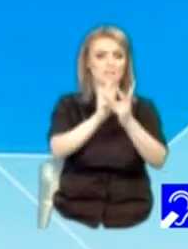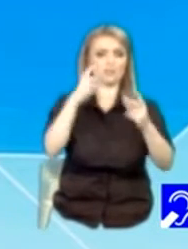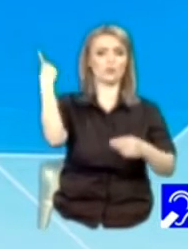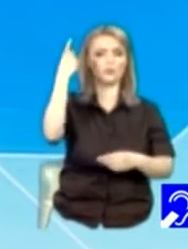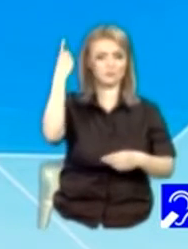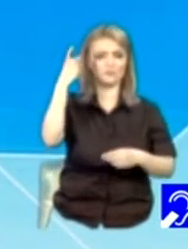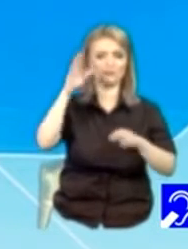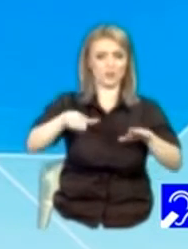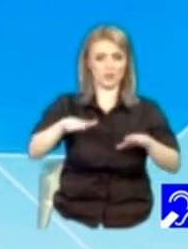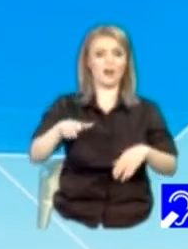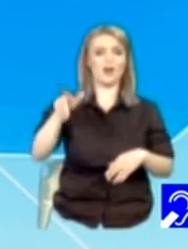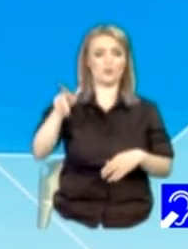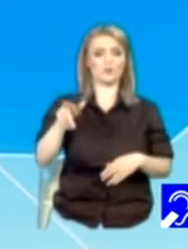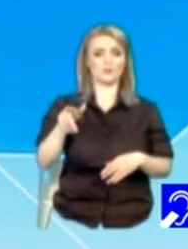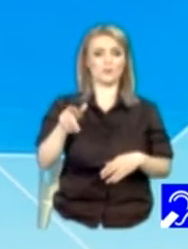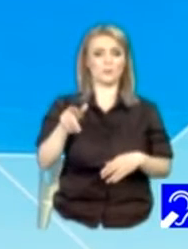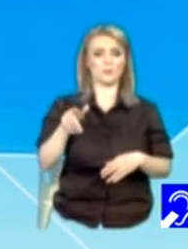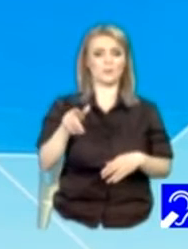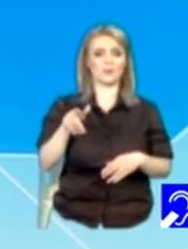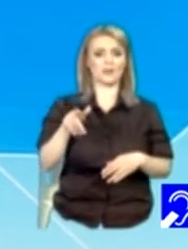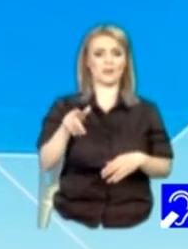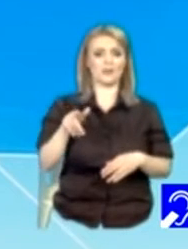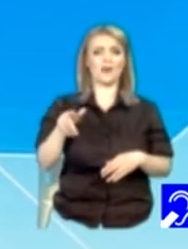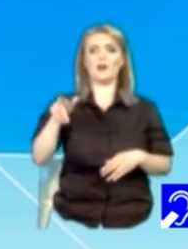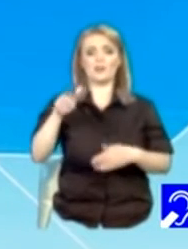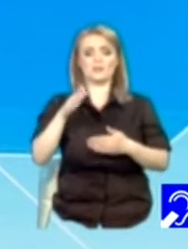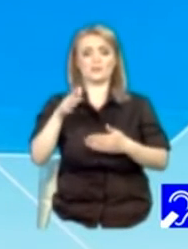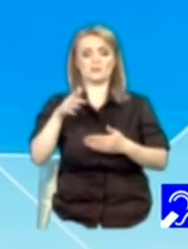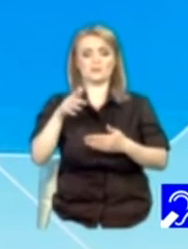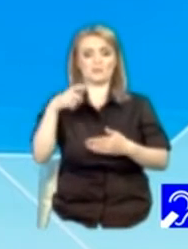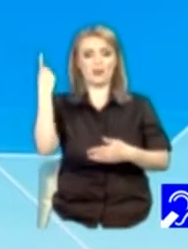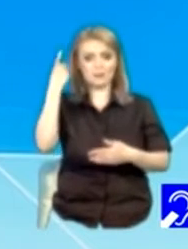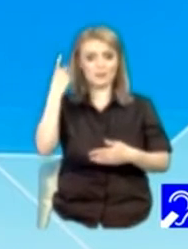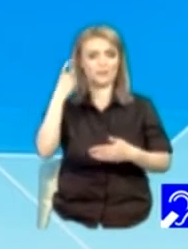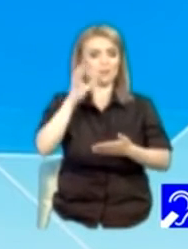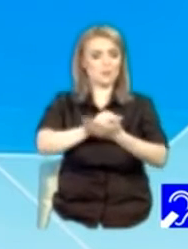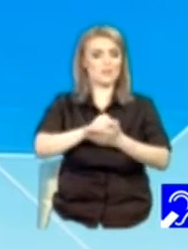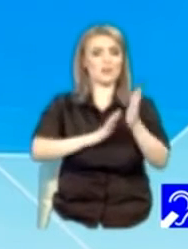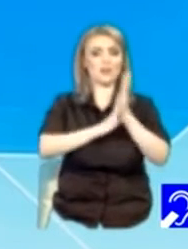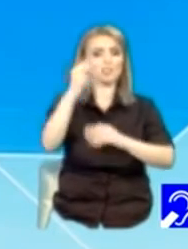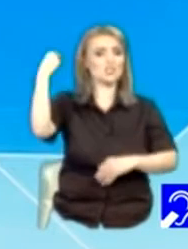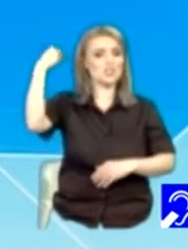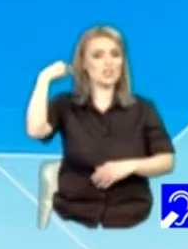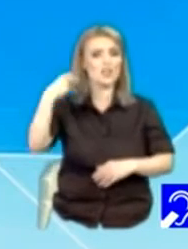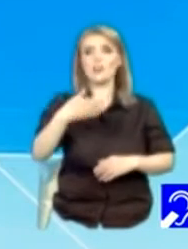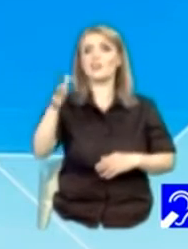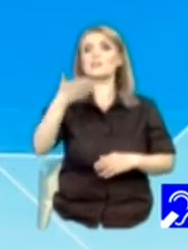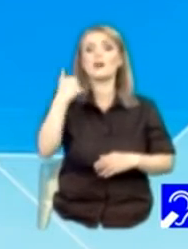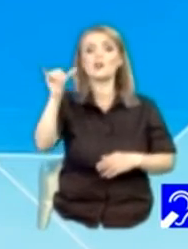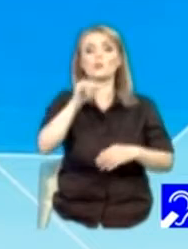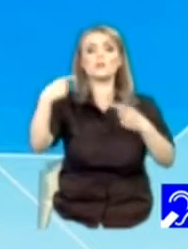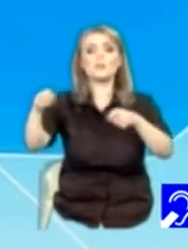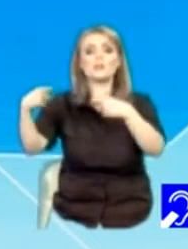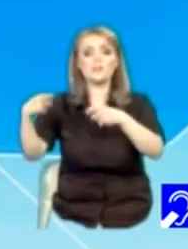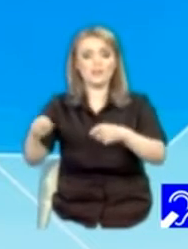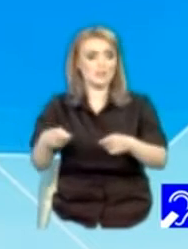regret, fiind un agricultor, nu are unde să-și comercializeze cireșele. Nu are unde să-și comercializeze cireșele